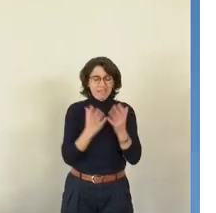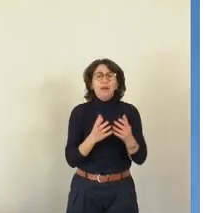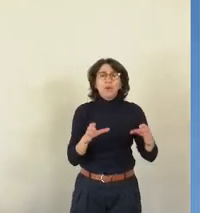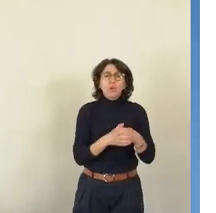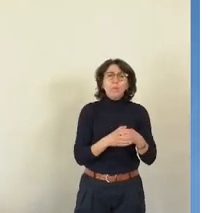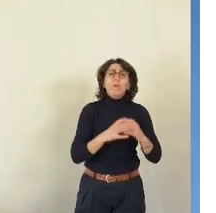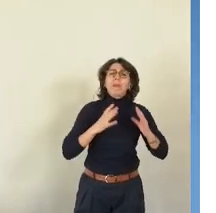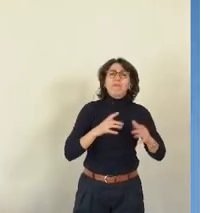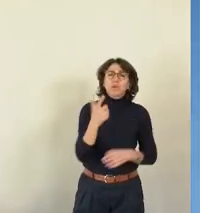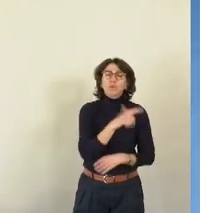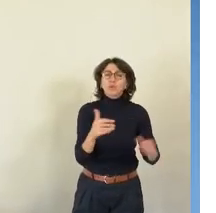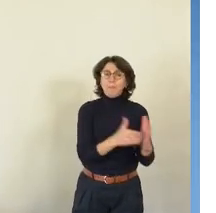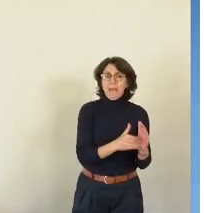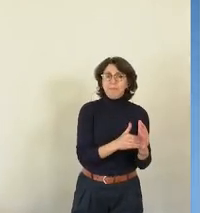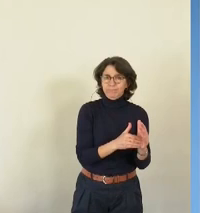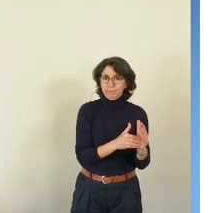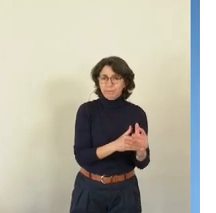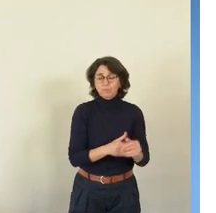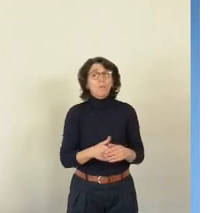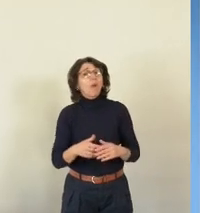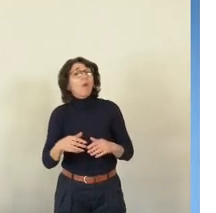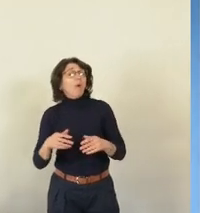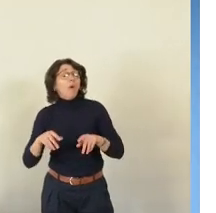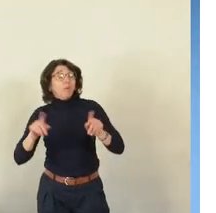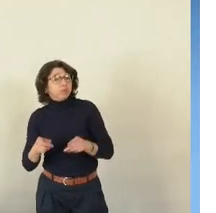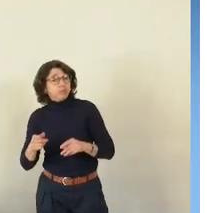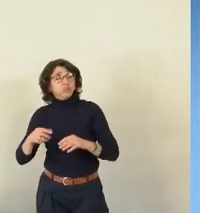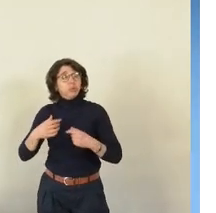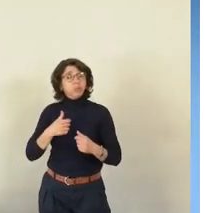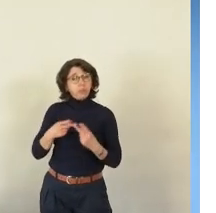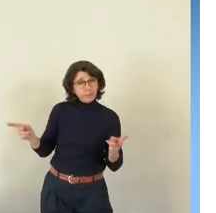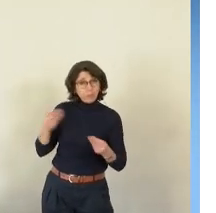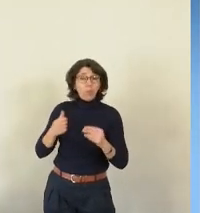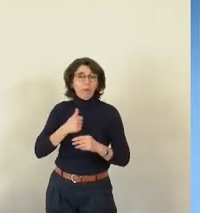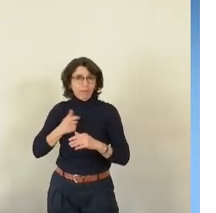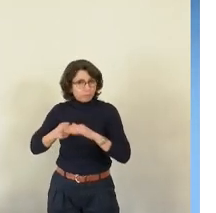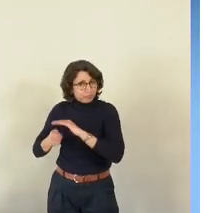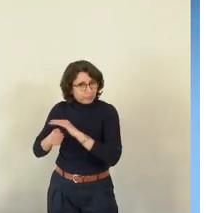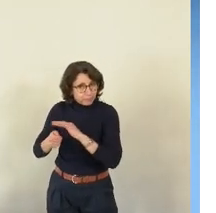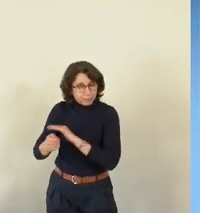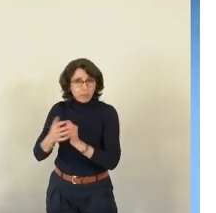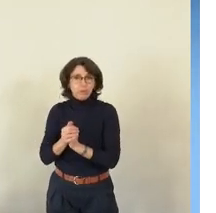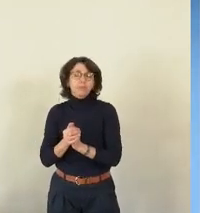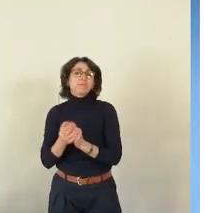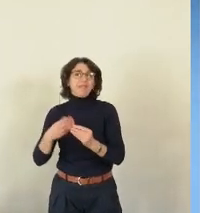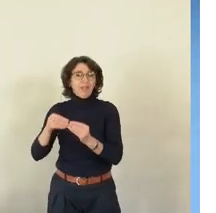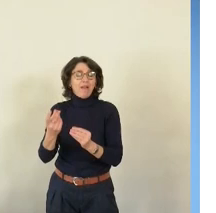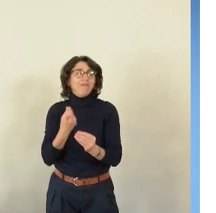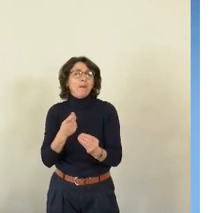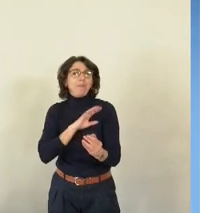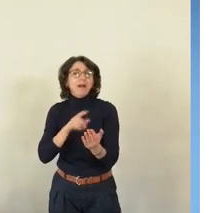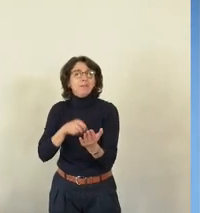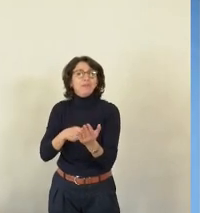associatifs il est financé par des fonds publics et ou privés et surtout par la défiscalisation quantifieré en valeur